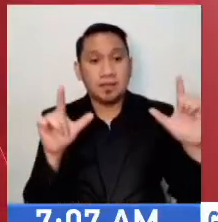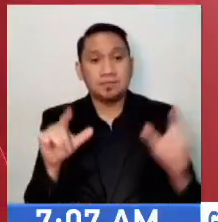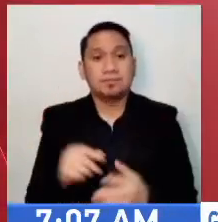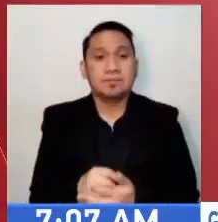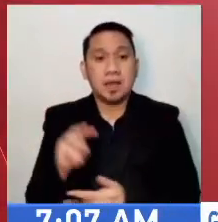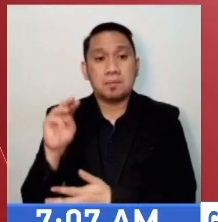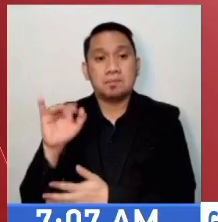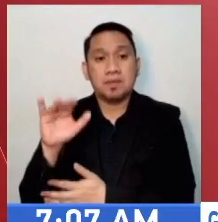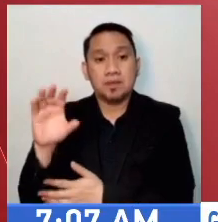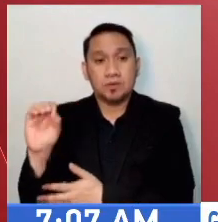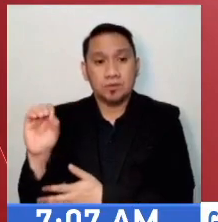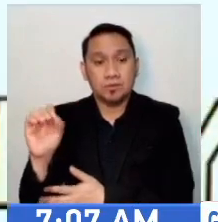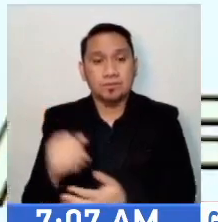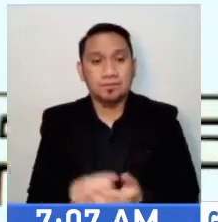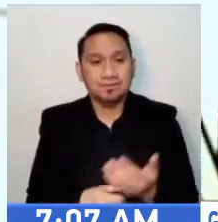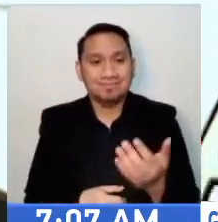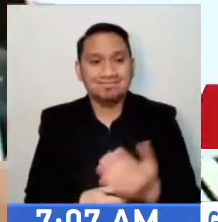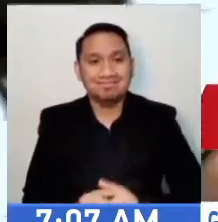Nico?